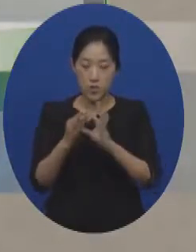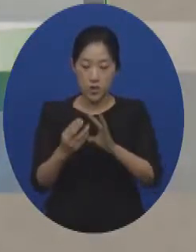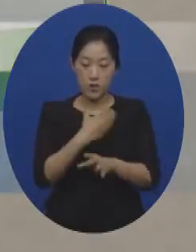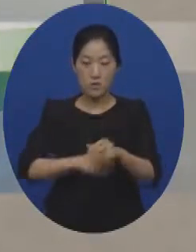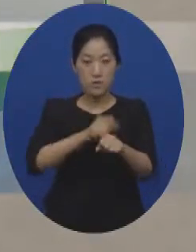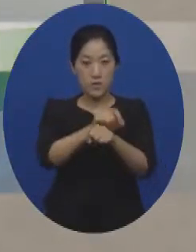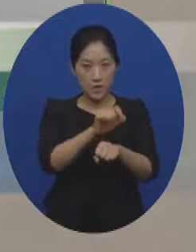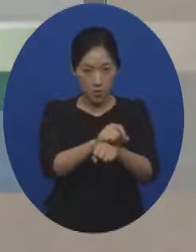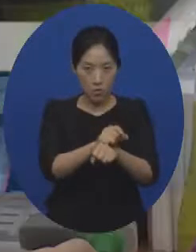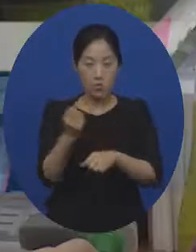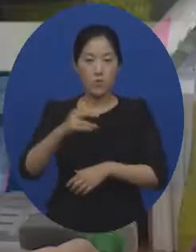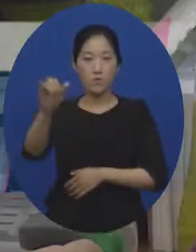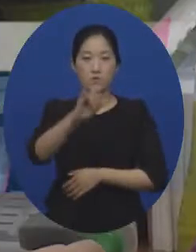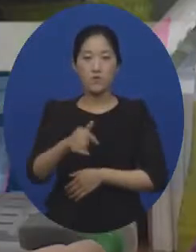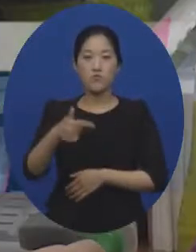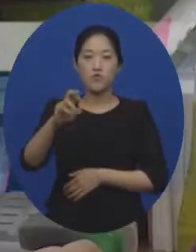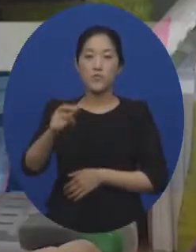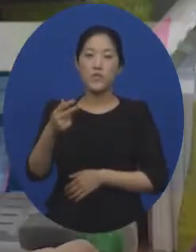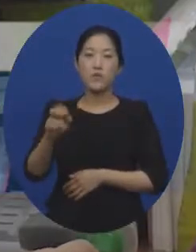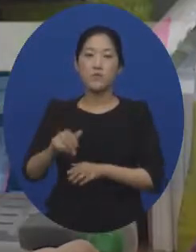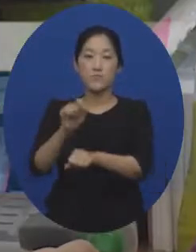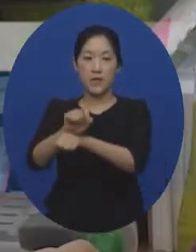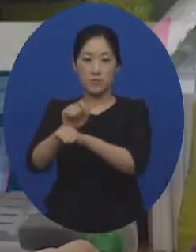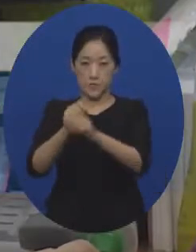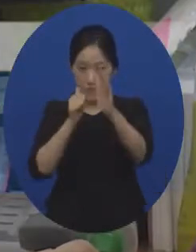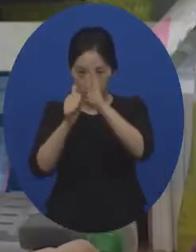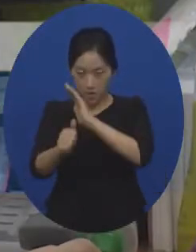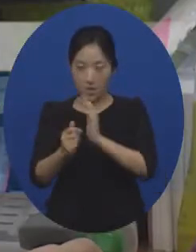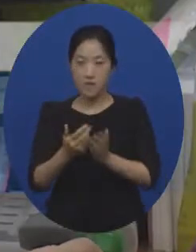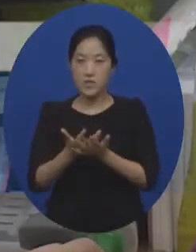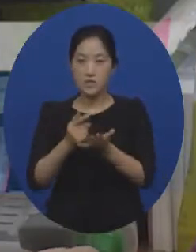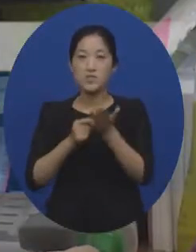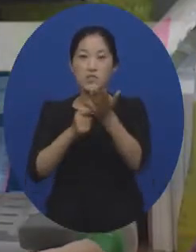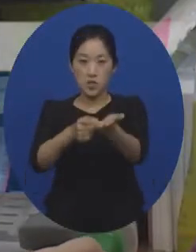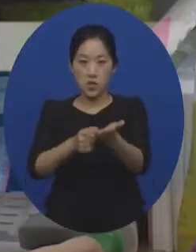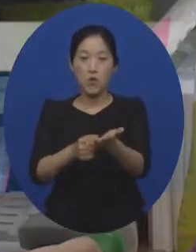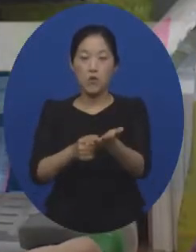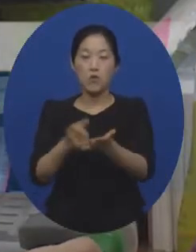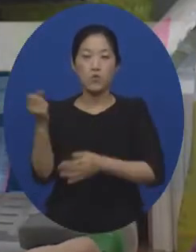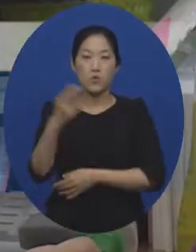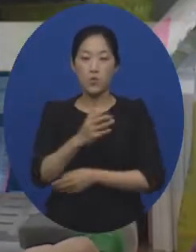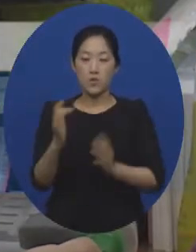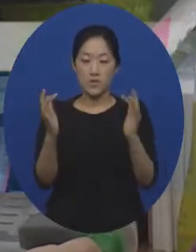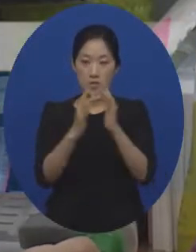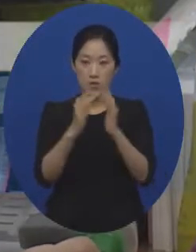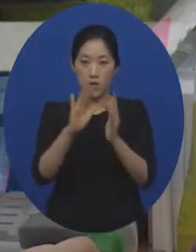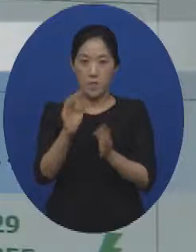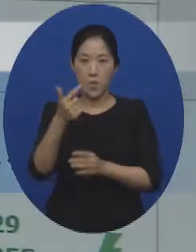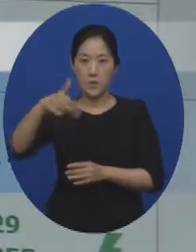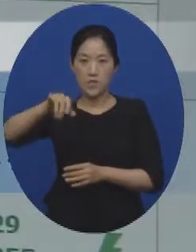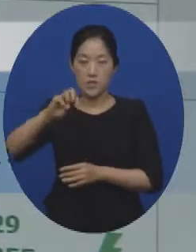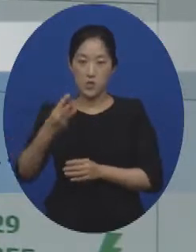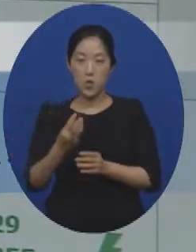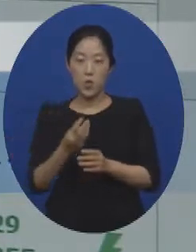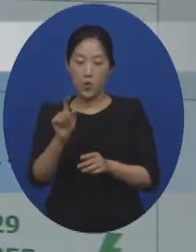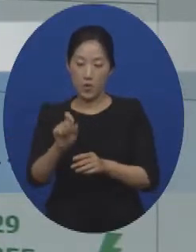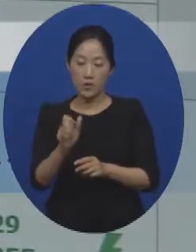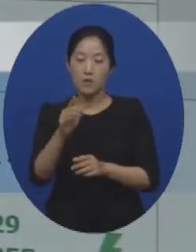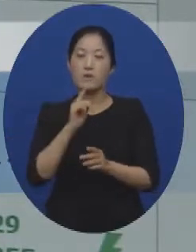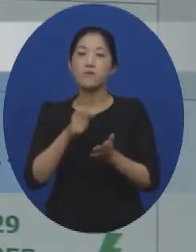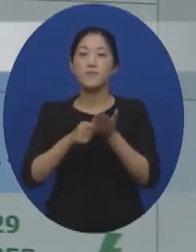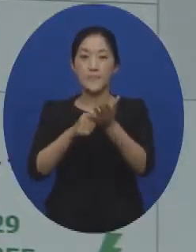동 주민센터 전국의 국민연금공단지사를 방문해 신청하거나 복지로 사이트를 통해 신청하시면